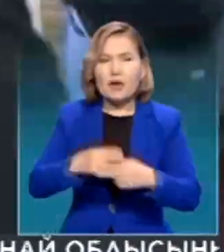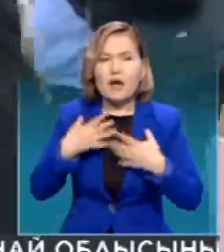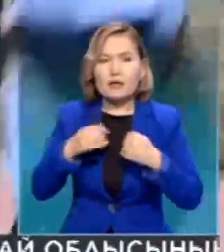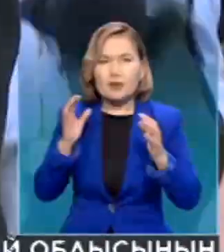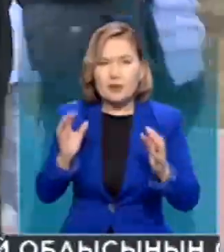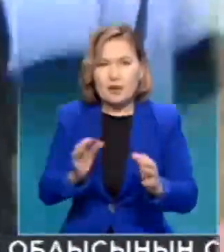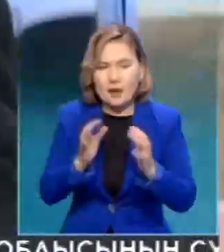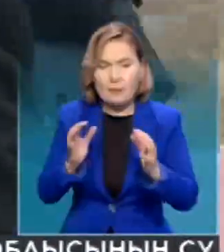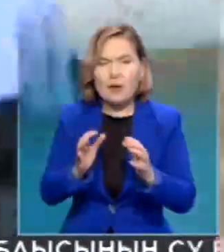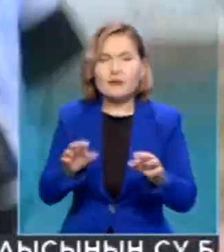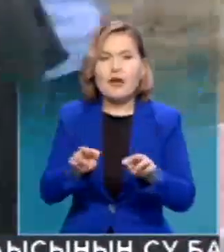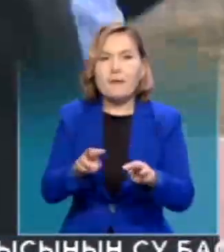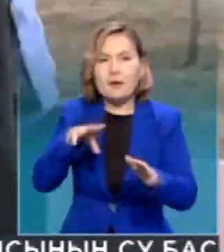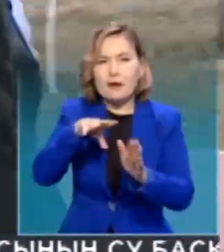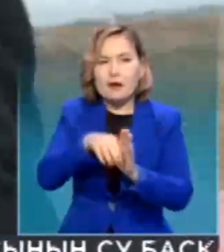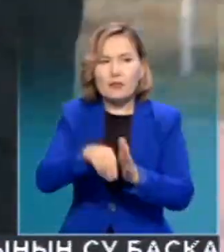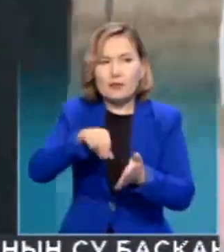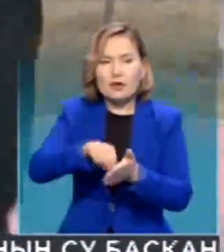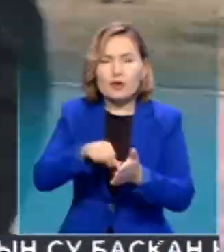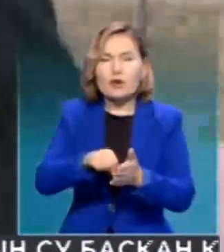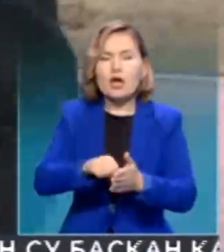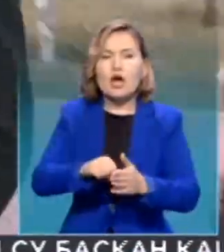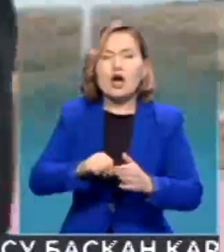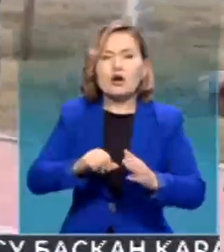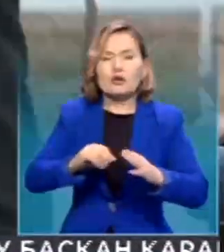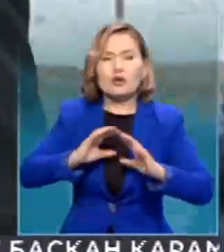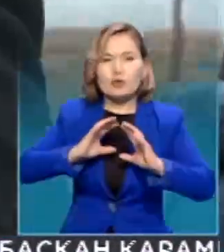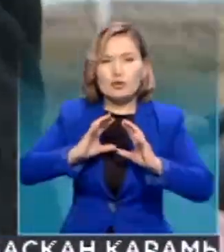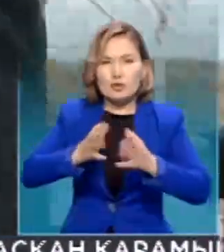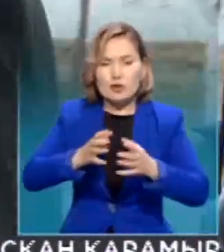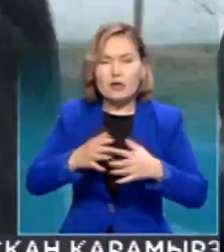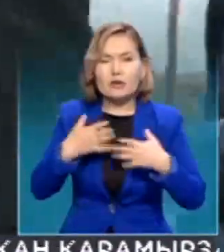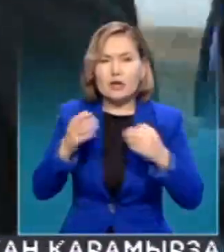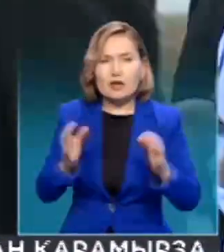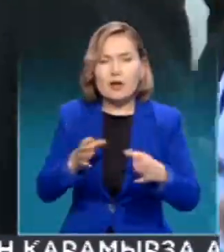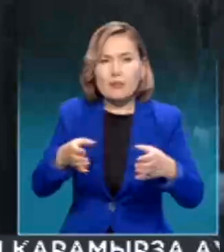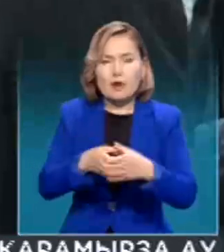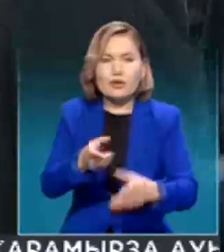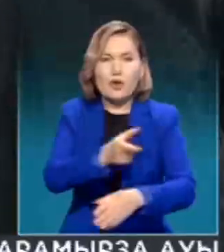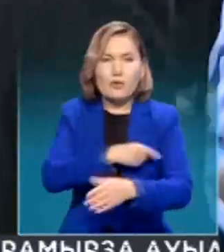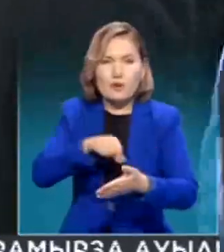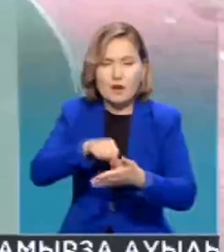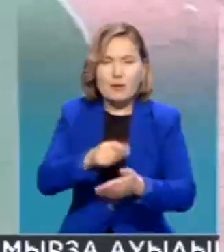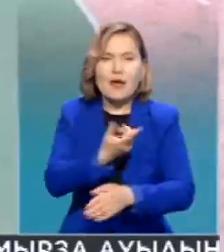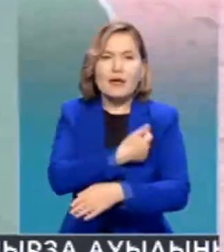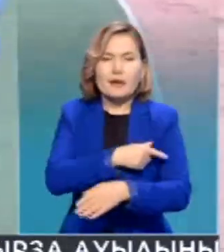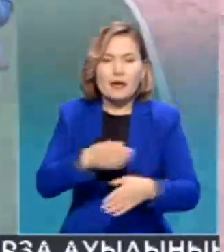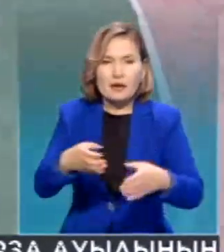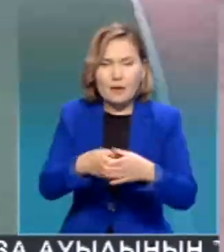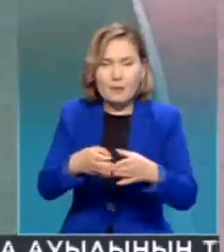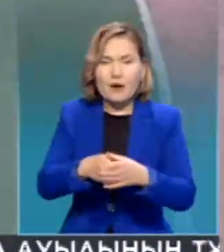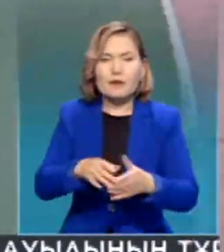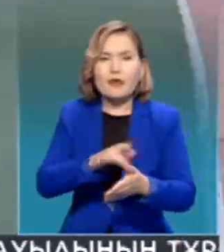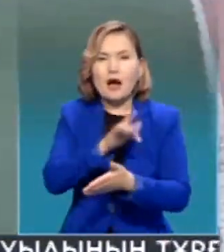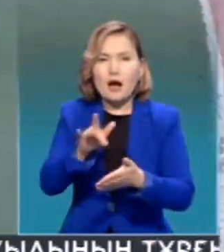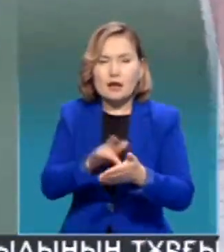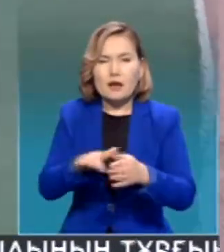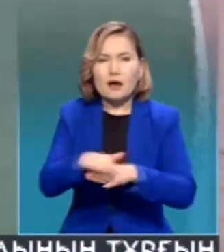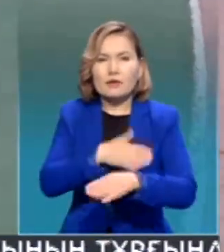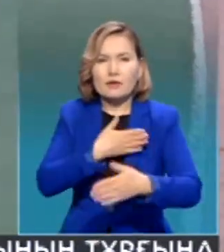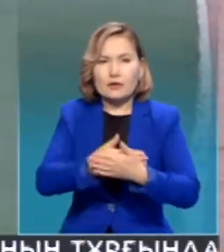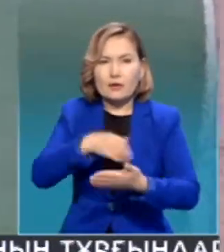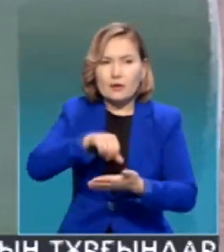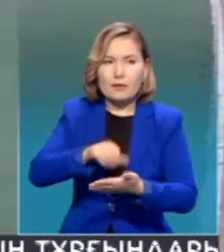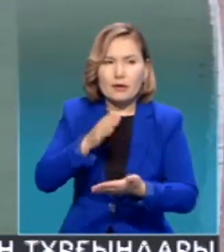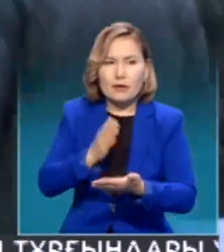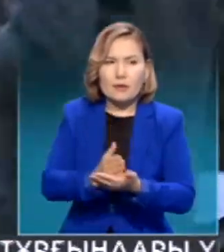Saktau ministri, sonmen birge Dünyajılık Densaulık Saktau Uyumu'nun müşesi, odan bölük dərgeller, osı kala tırgındar var. Qazır